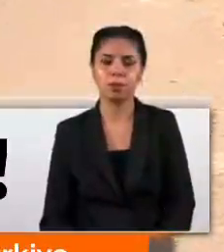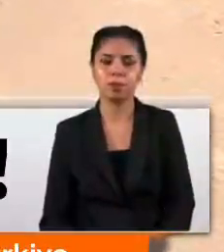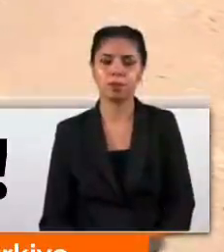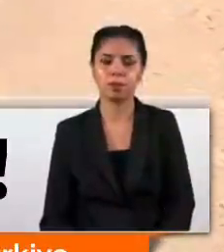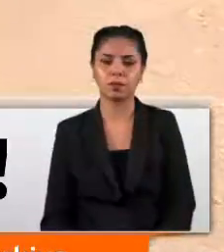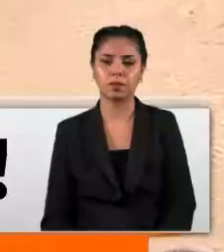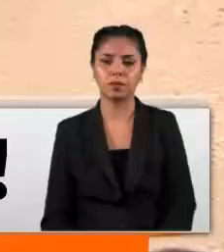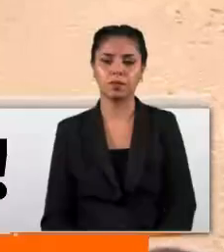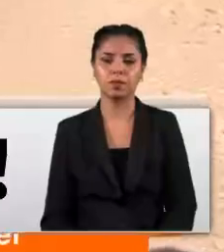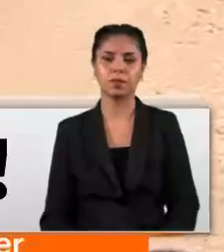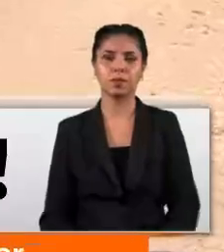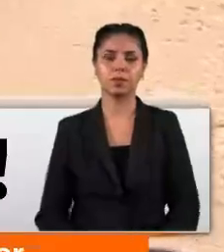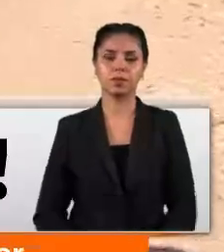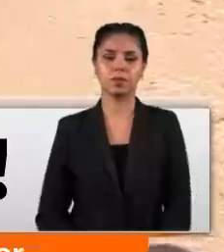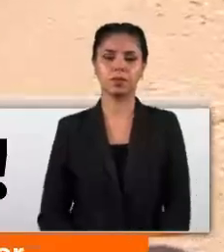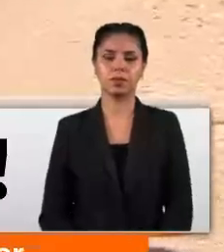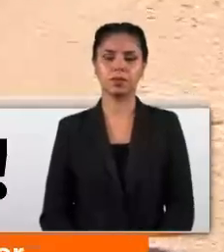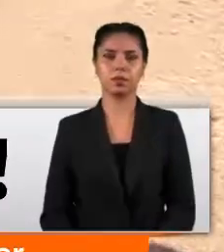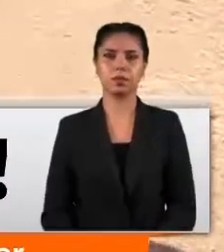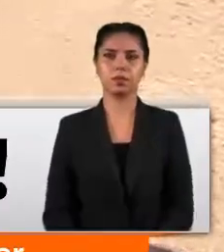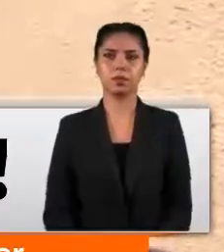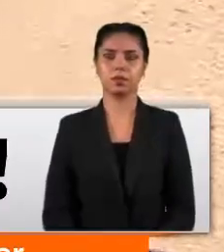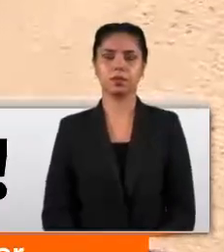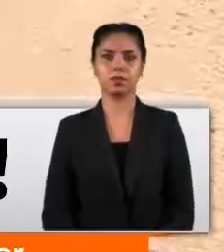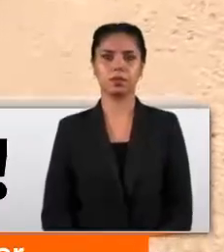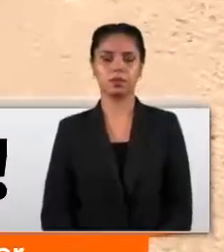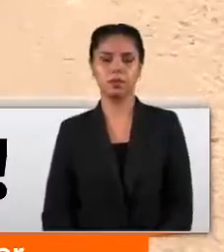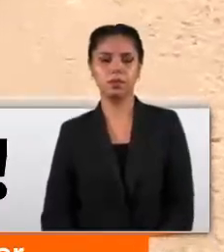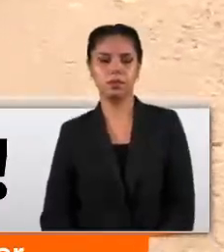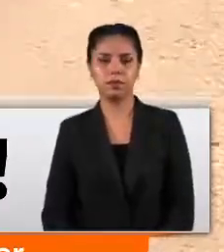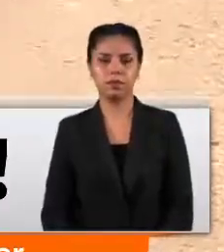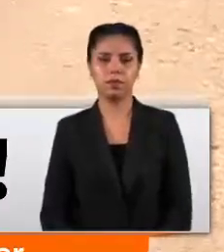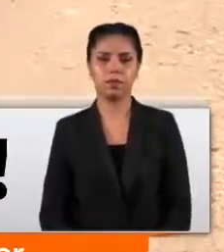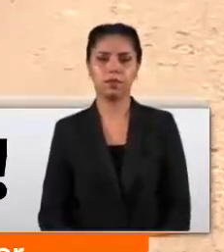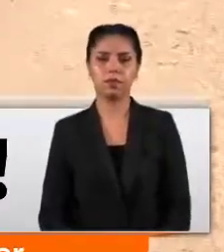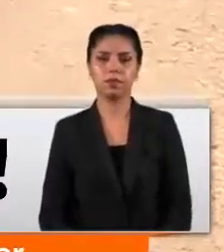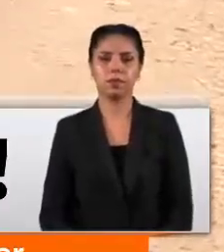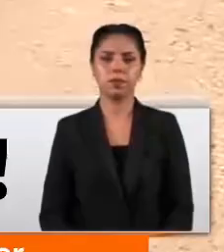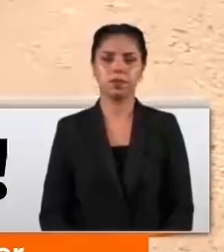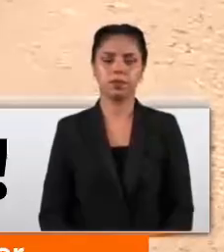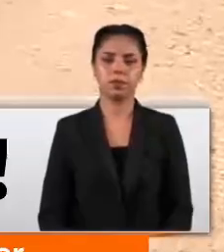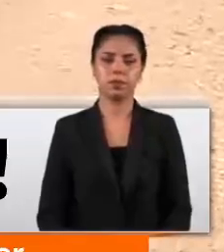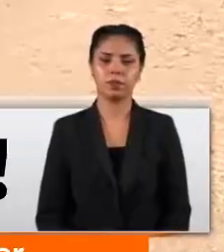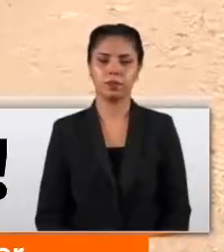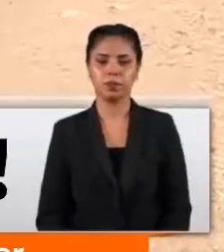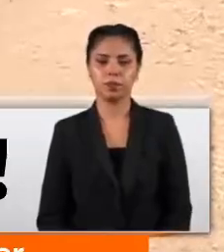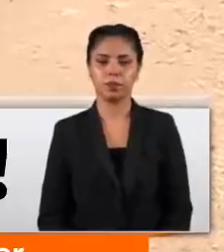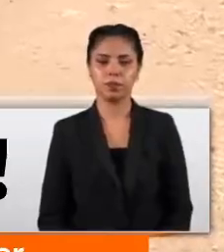Kapıları üzerimize kapatıyorlar. Onlardan izin almadan dışarı çıkamıyoruz. Örneğin bu çocuğum